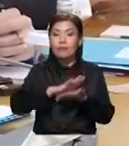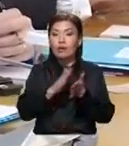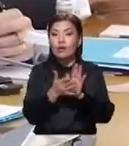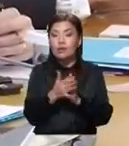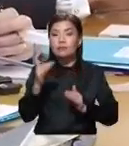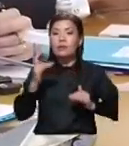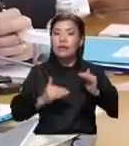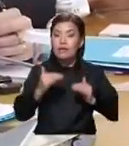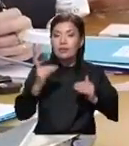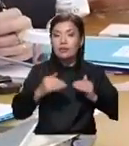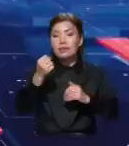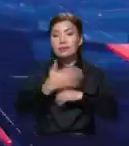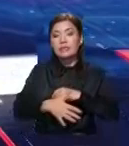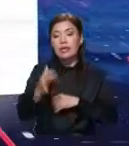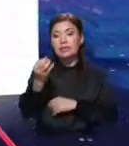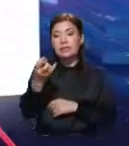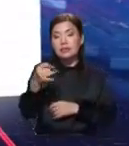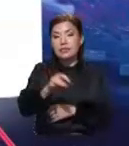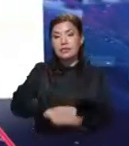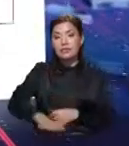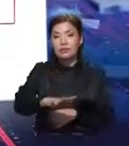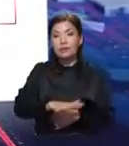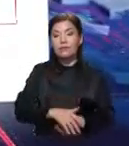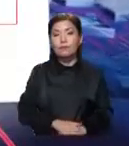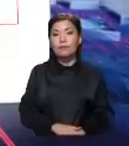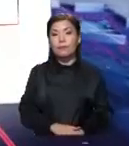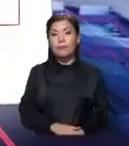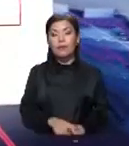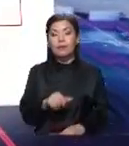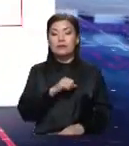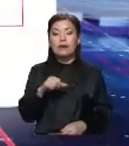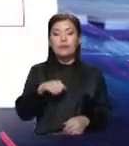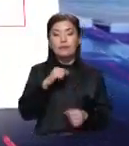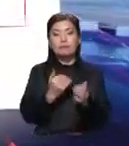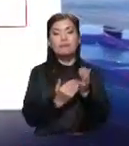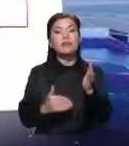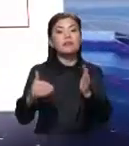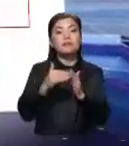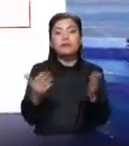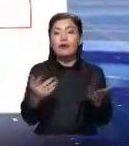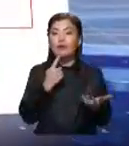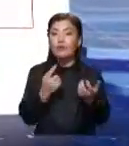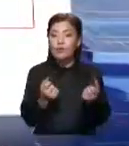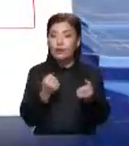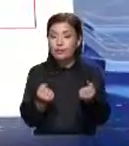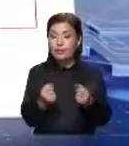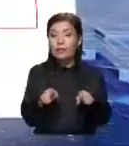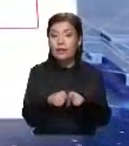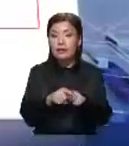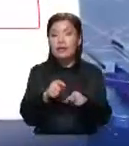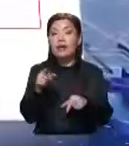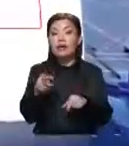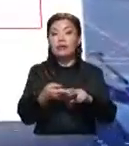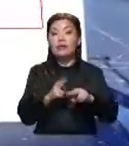баланса в Центральноазиатском регионе. Одним из очевидных преимуществ укрепления альянса с Центральной Азией